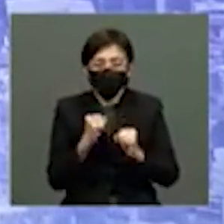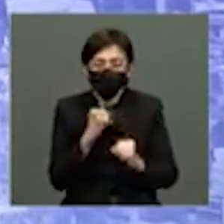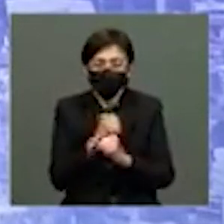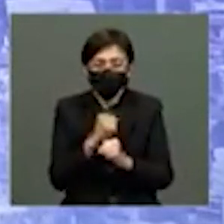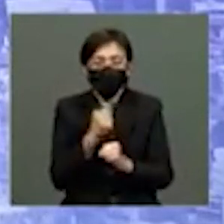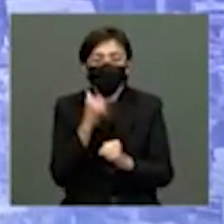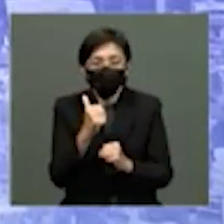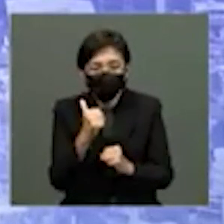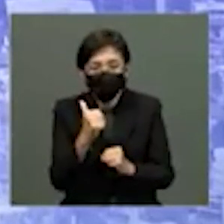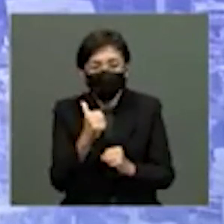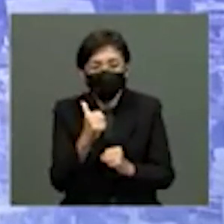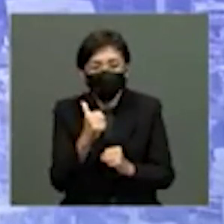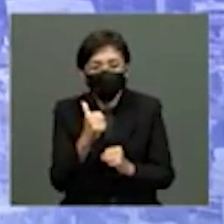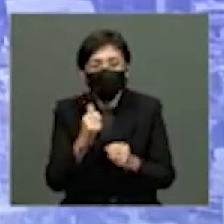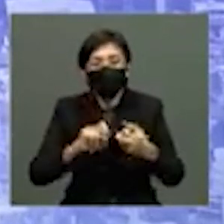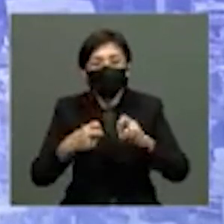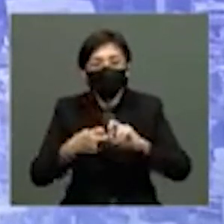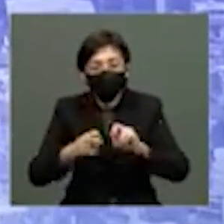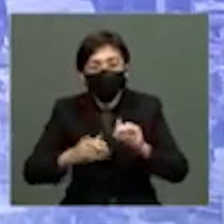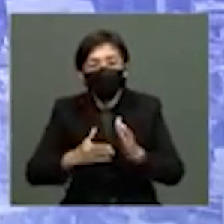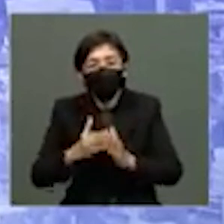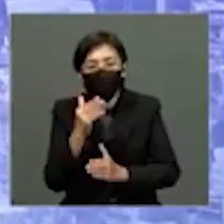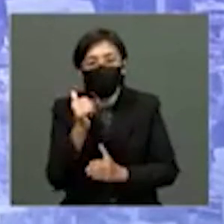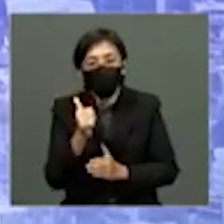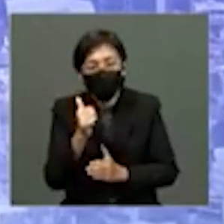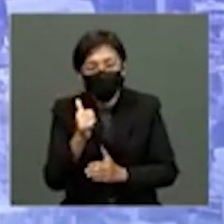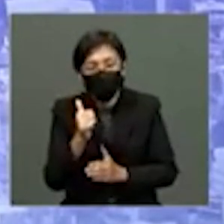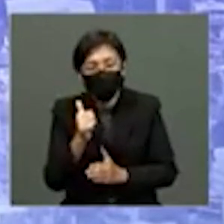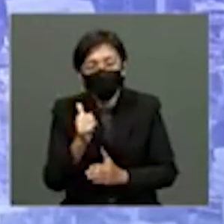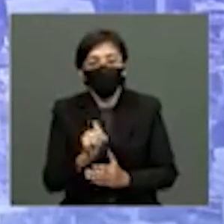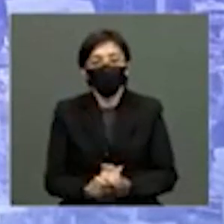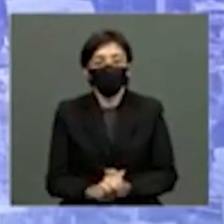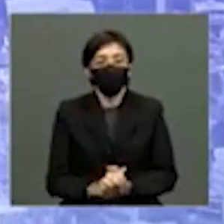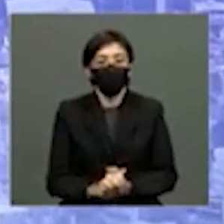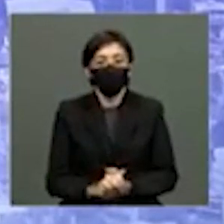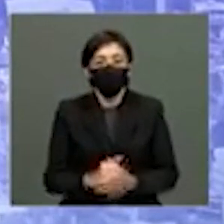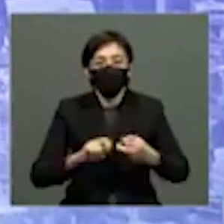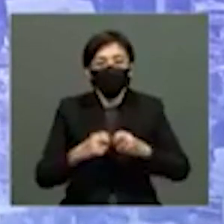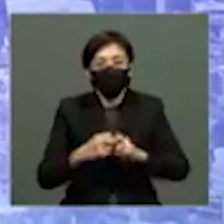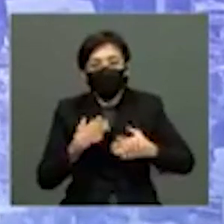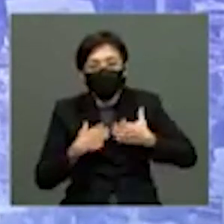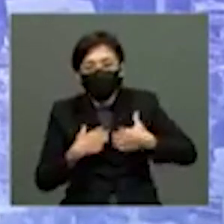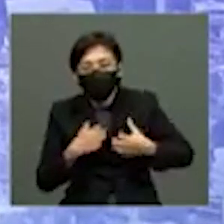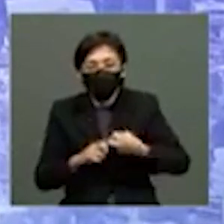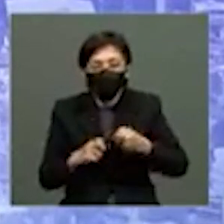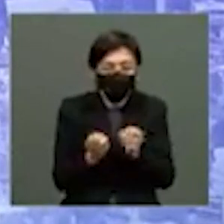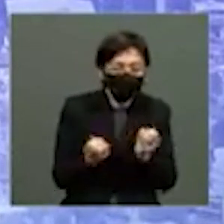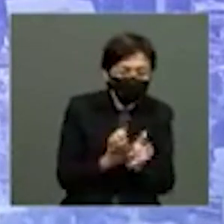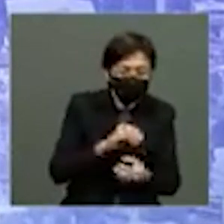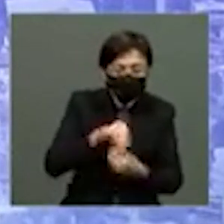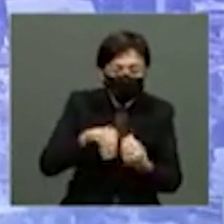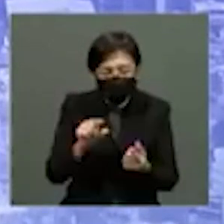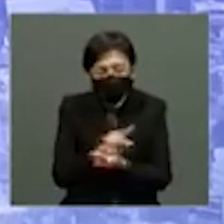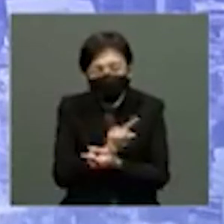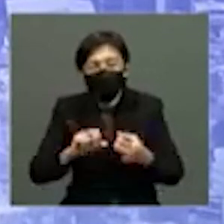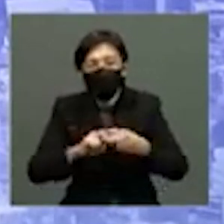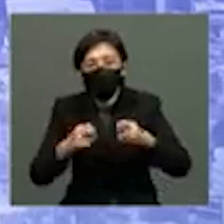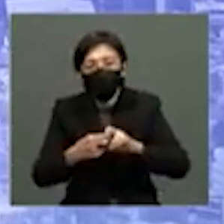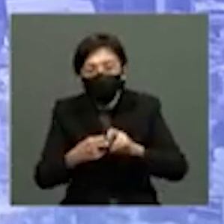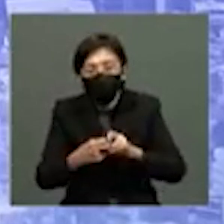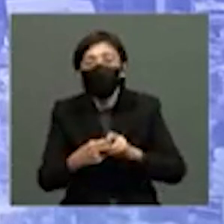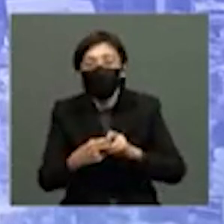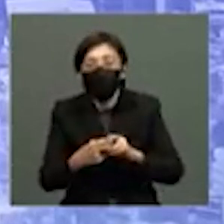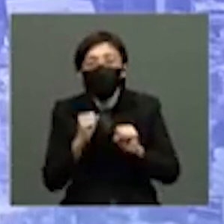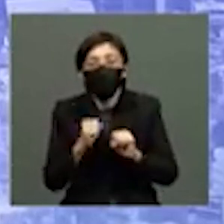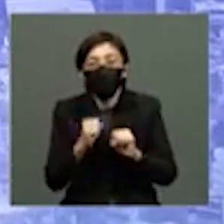ดเพื่อให้เราผ่านเรื่องนี้ไปด้วยกันโดยที่จะมีผู้ที่ผลกระทบทางด้านเศรษฐกิจสังคมให้น้อยลงไปครับครับผ